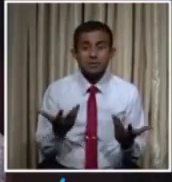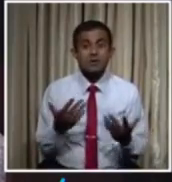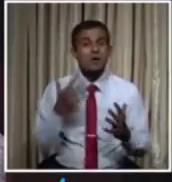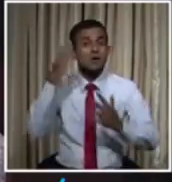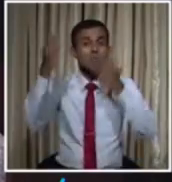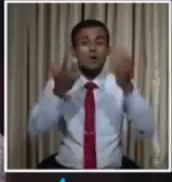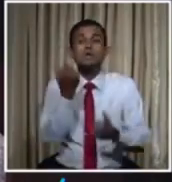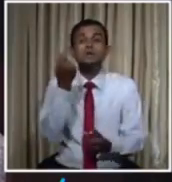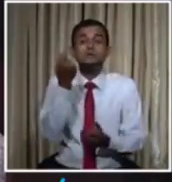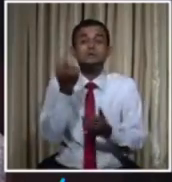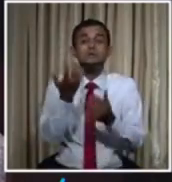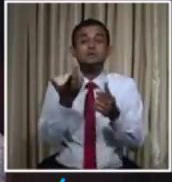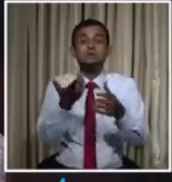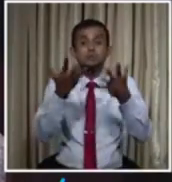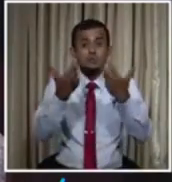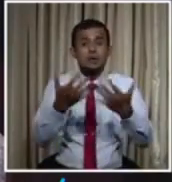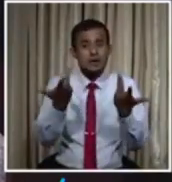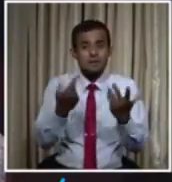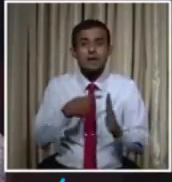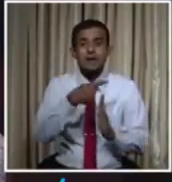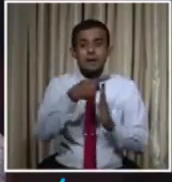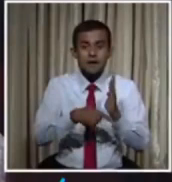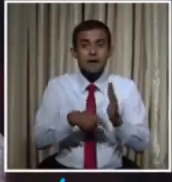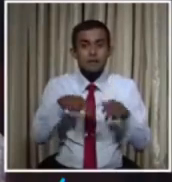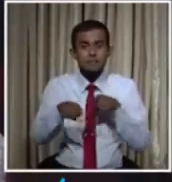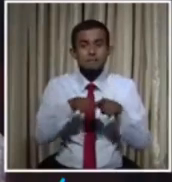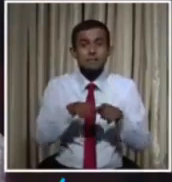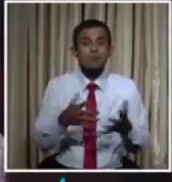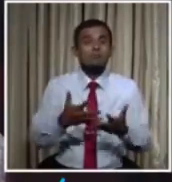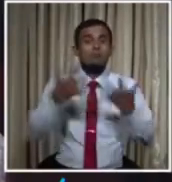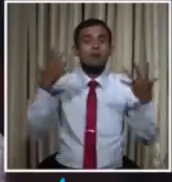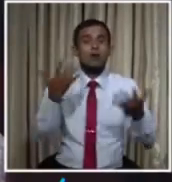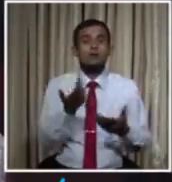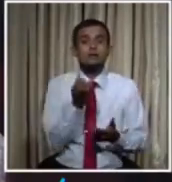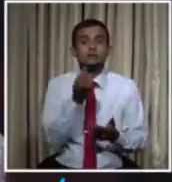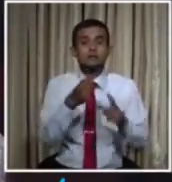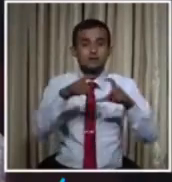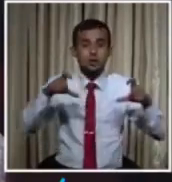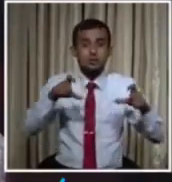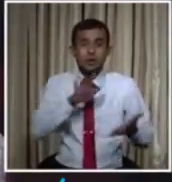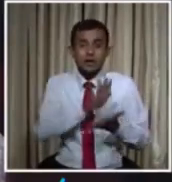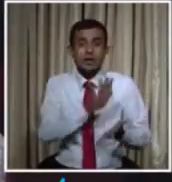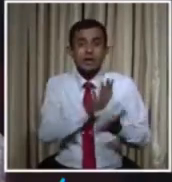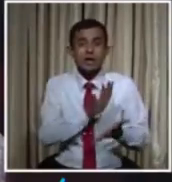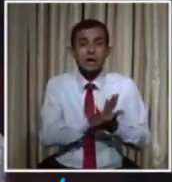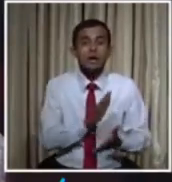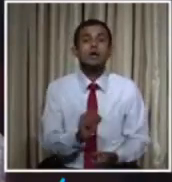ජාත්‍යන්තර මුදල් ලේඛකයක් නොමැති රටක මේ වගේ අසීමිත ලෙස මුදල් අච්චු ගැසීම තුළින් සිද්ධවන්නේ